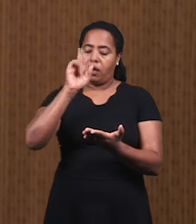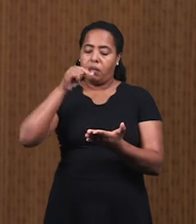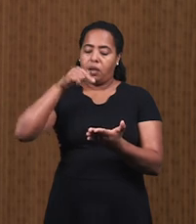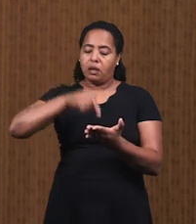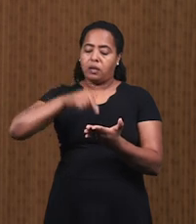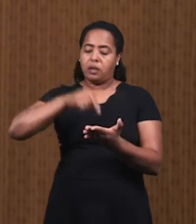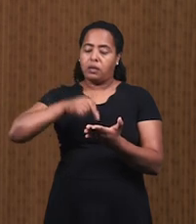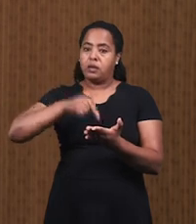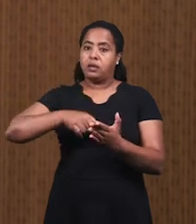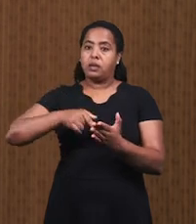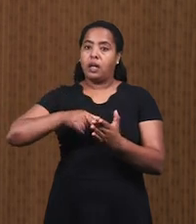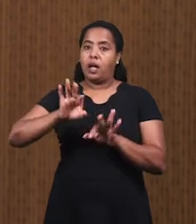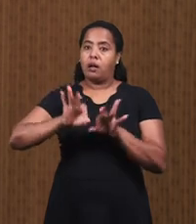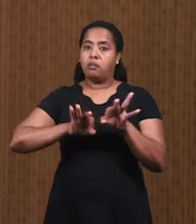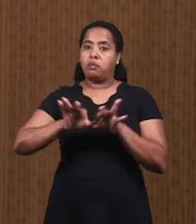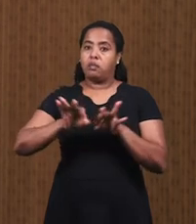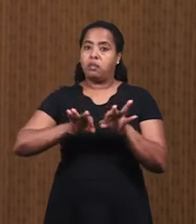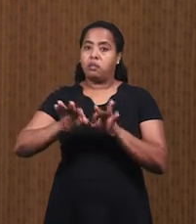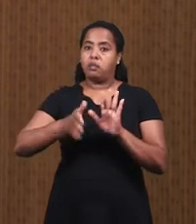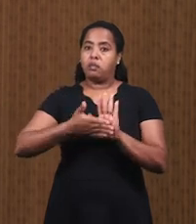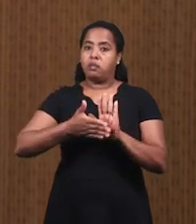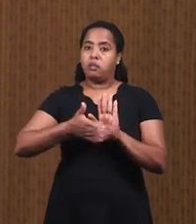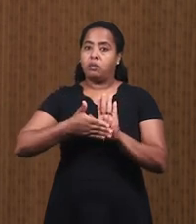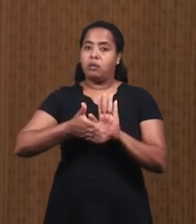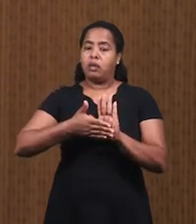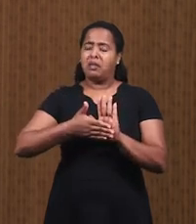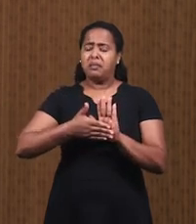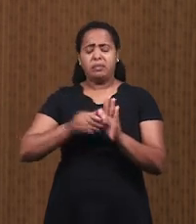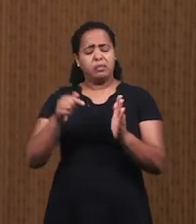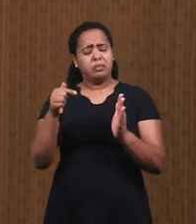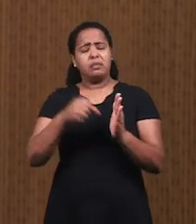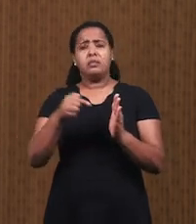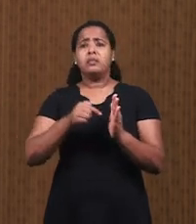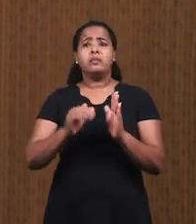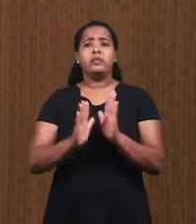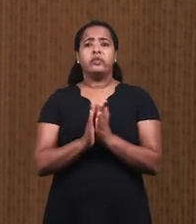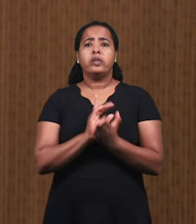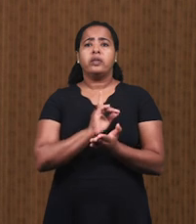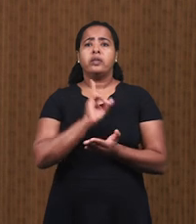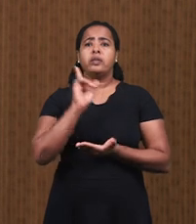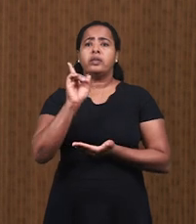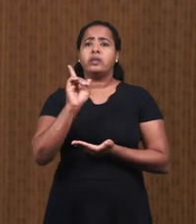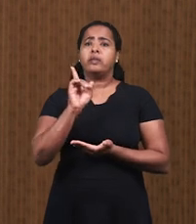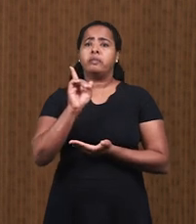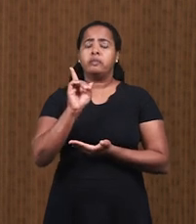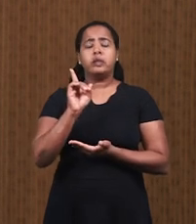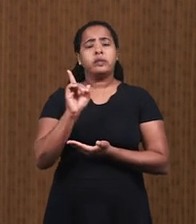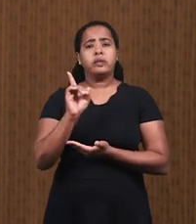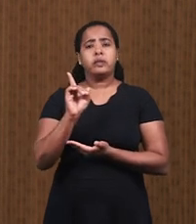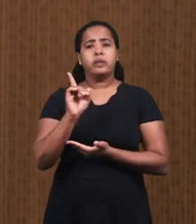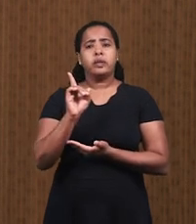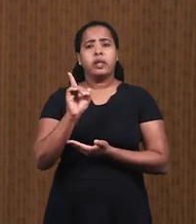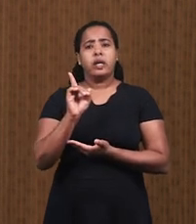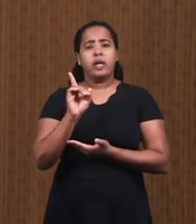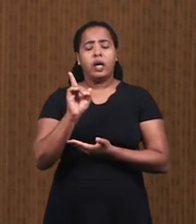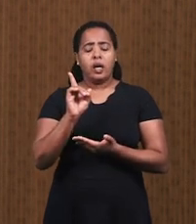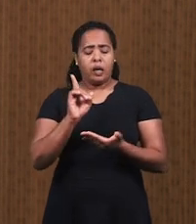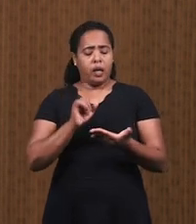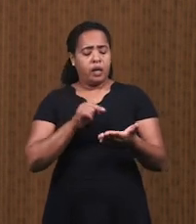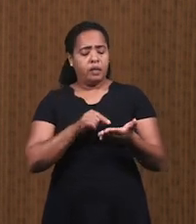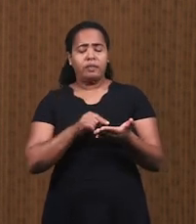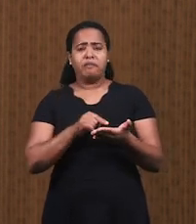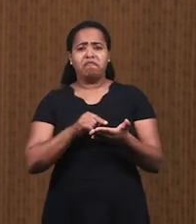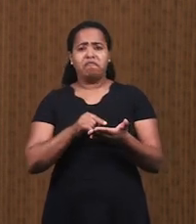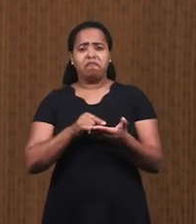потому что Библия содержит в себе проект. И этот проект, который содержится в Библии, это проект,